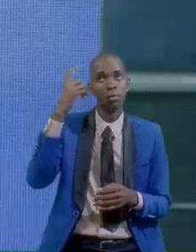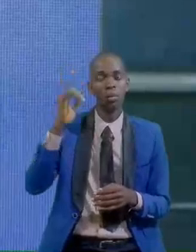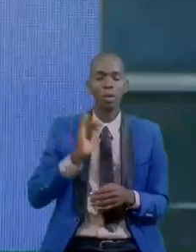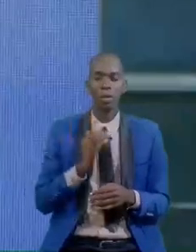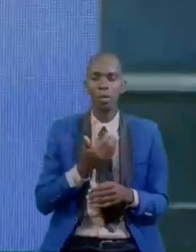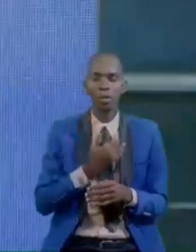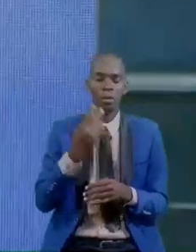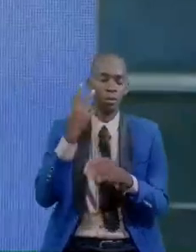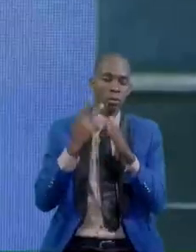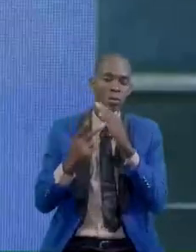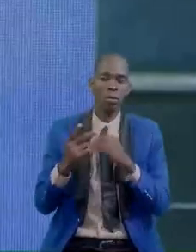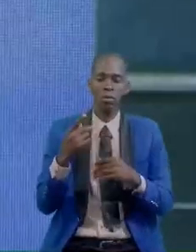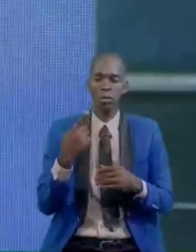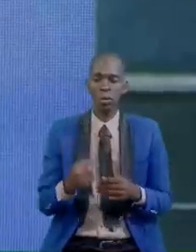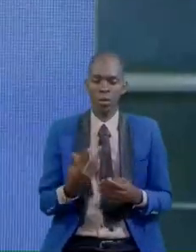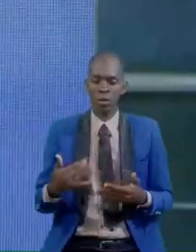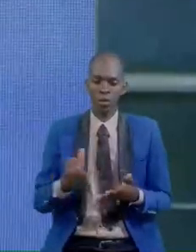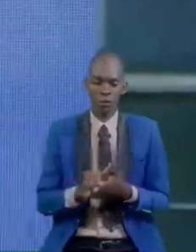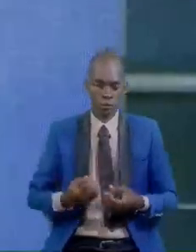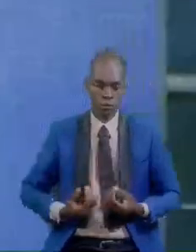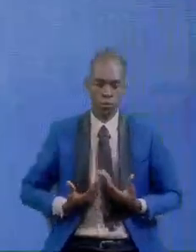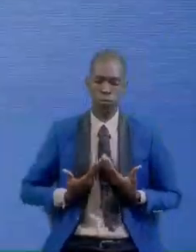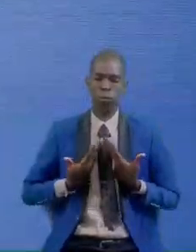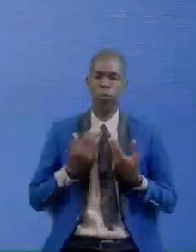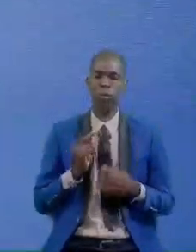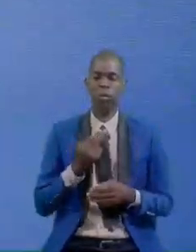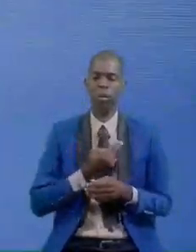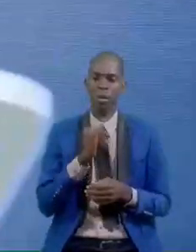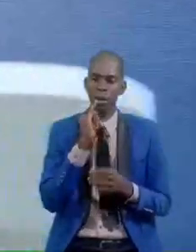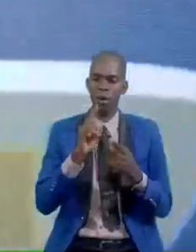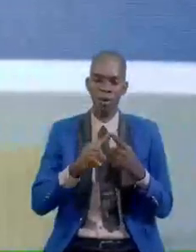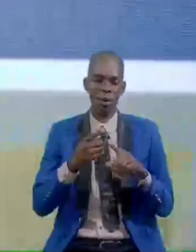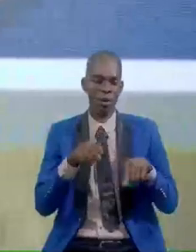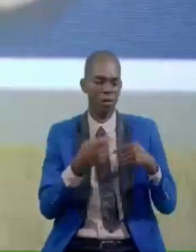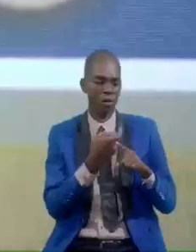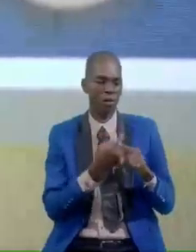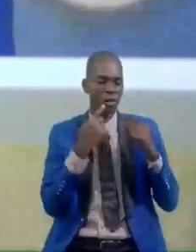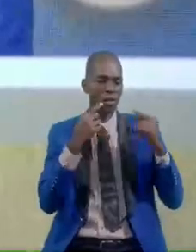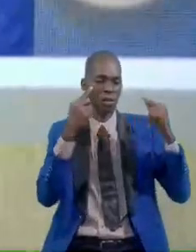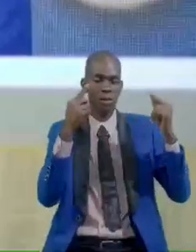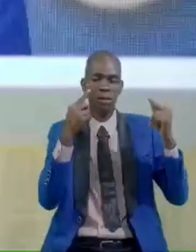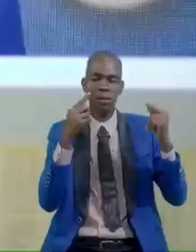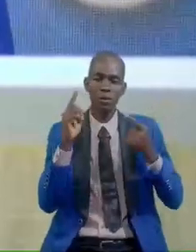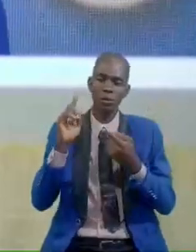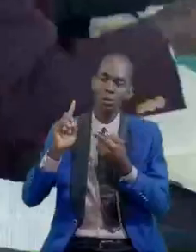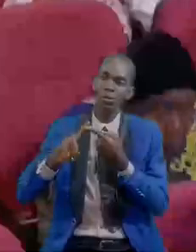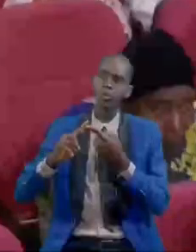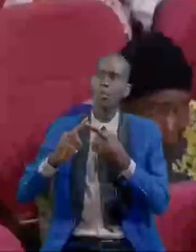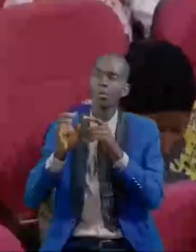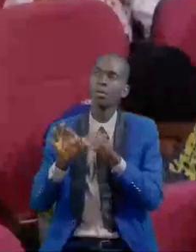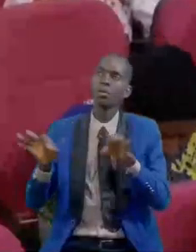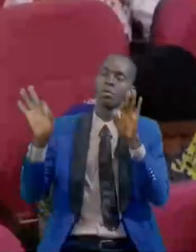notre ambition, la motivation en nous, c'est de passer du succès pour